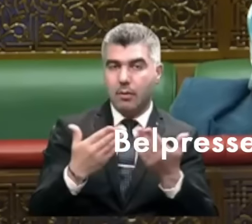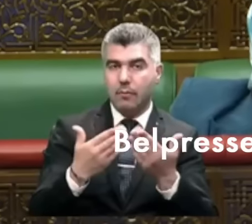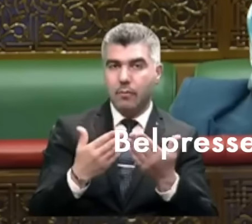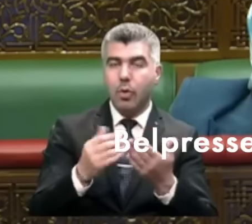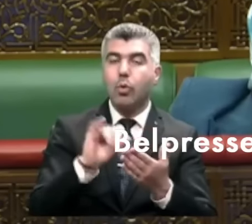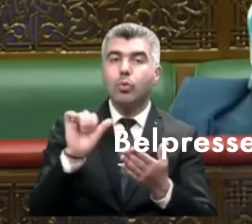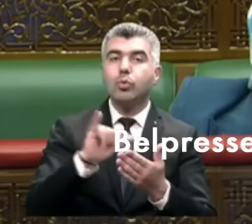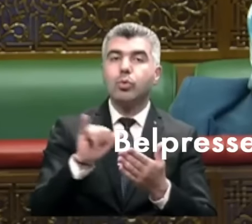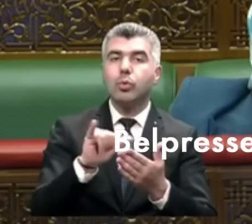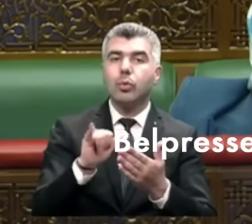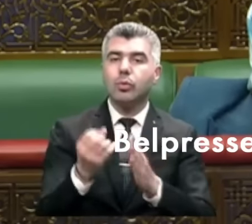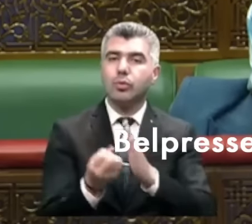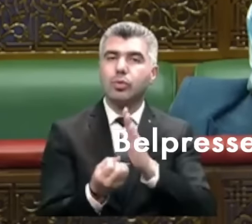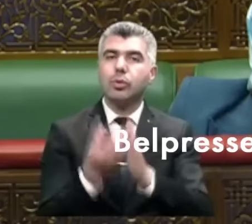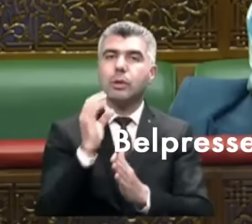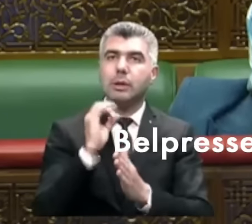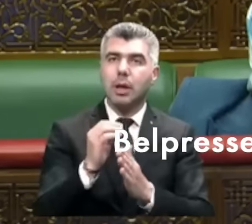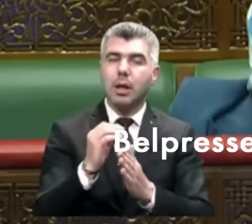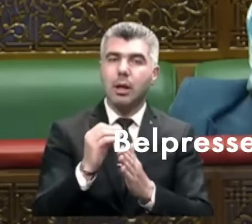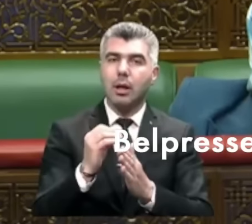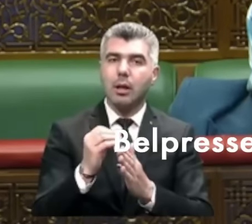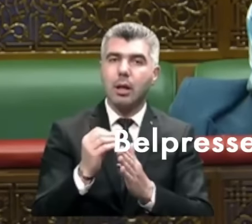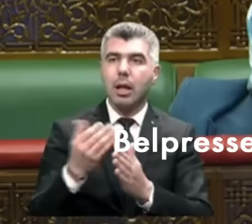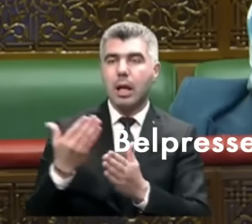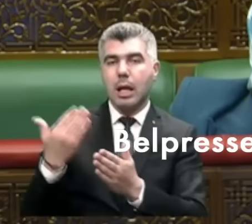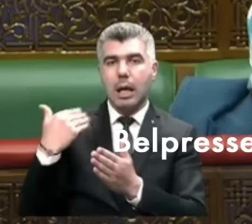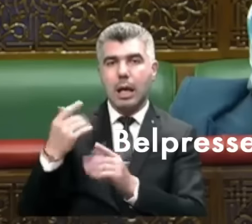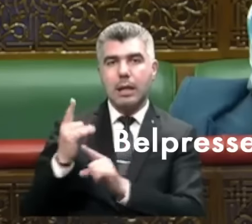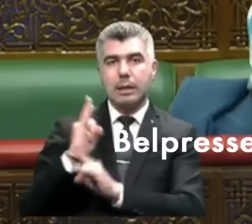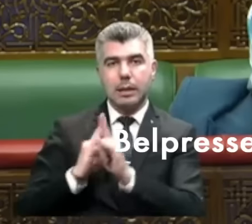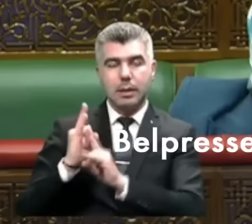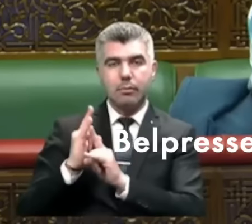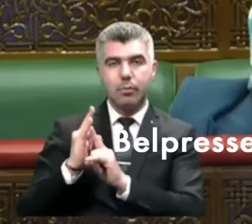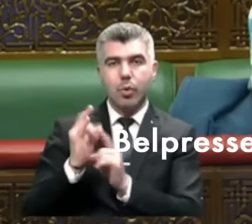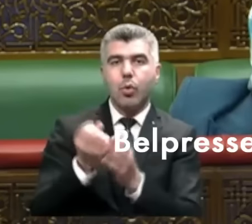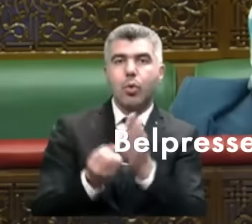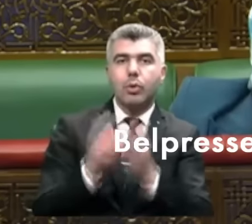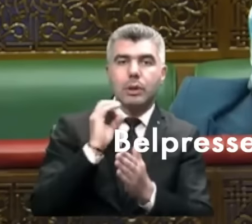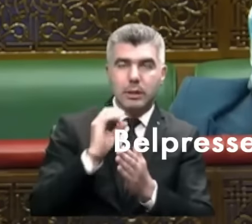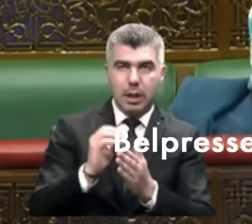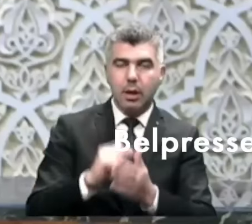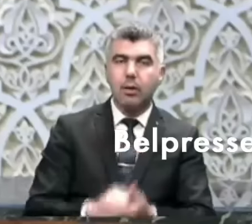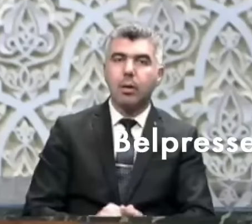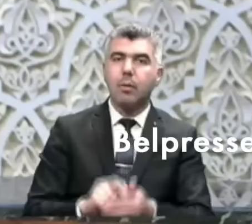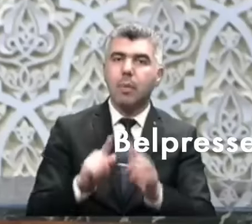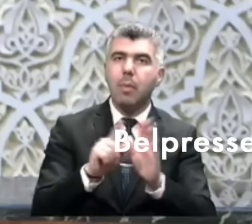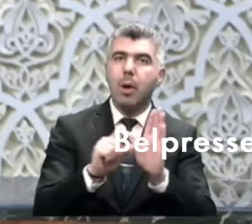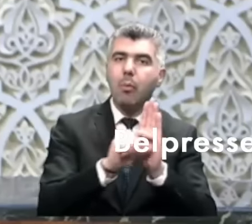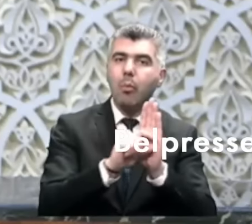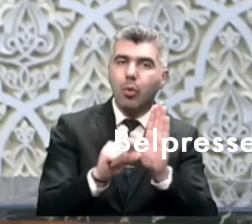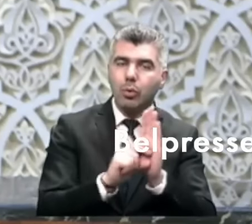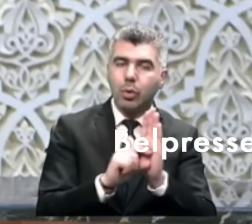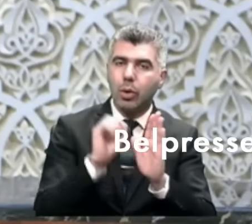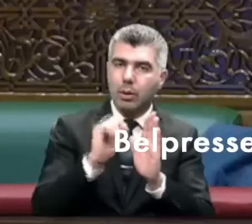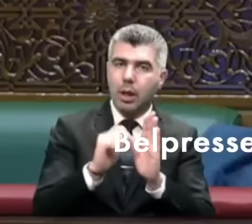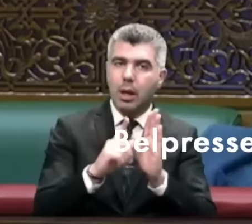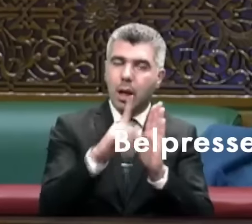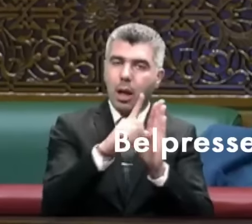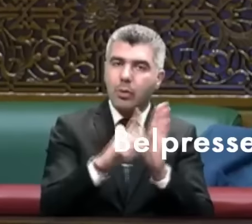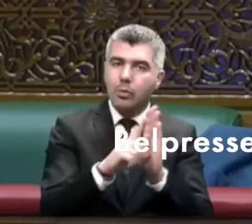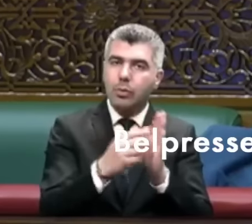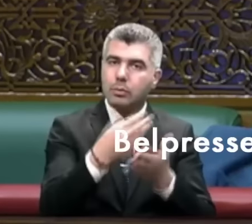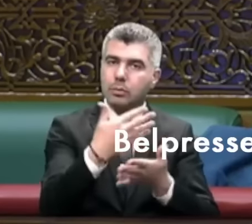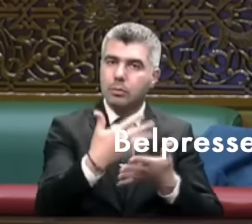المستجد في هذ المرحله السابقه الى الان كانت كتلو علينا المواضيع ديال نقطه